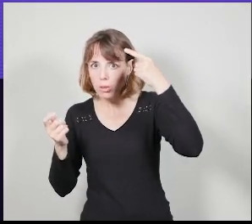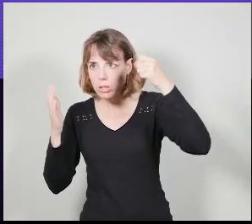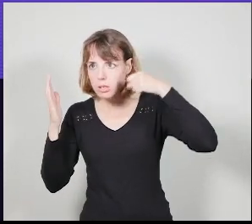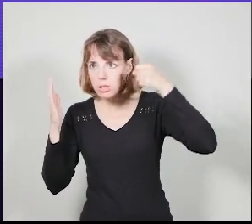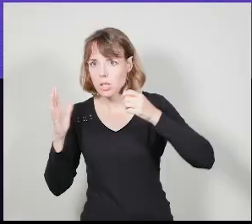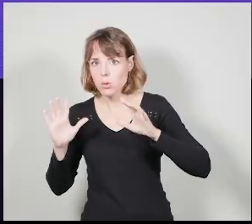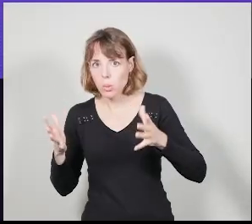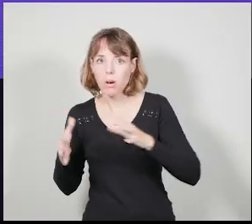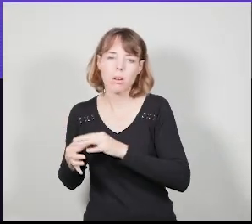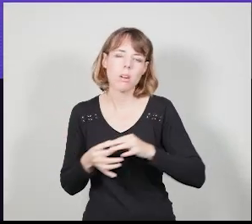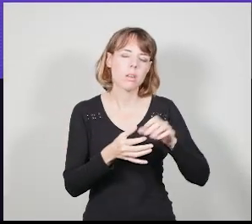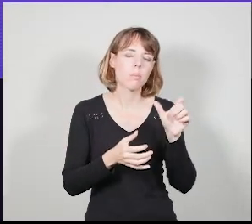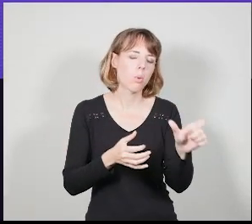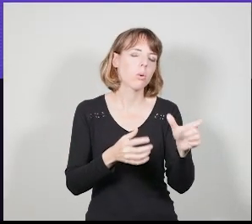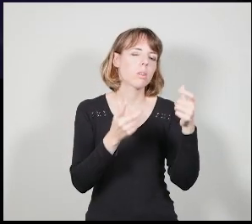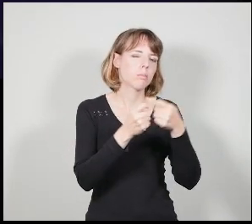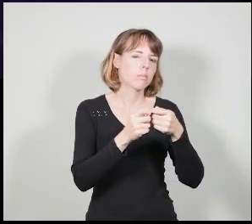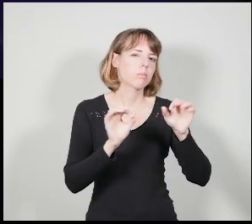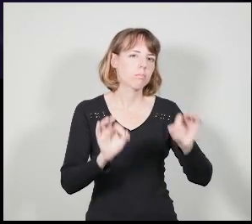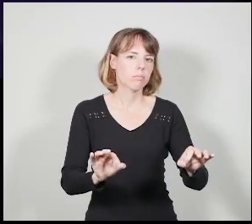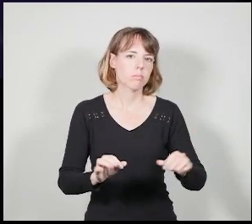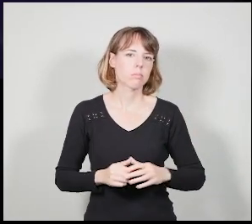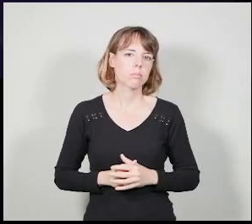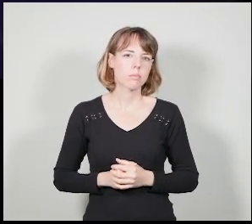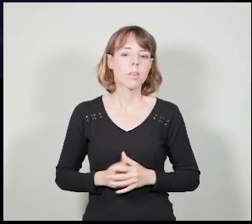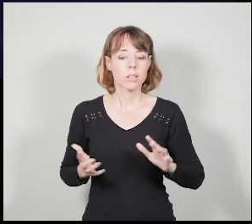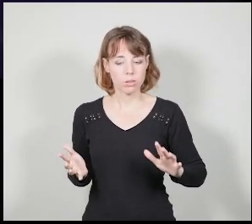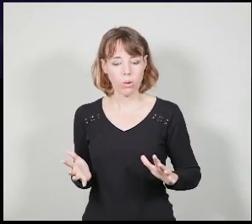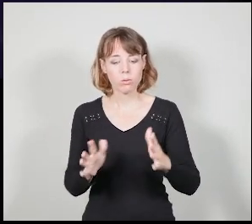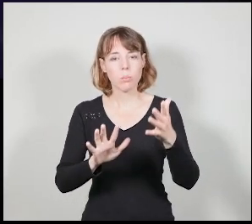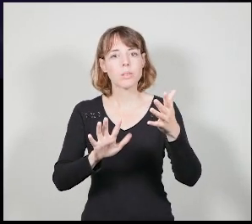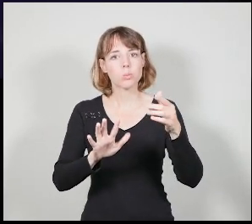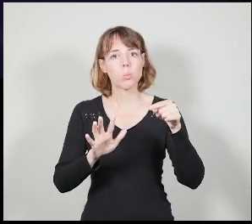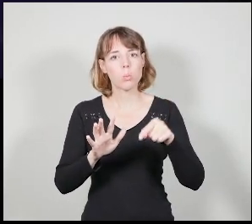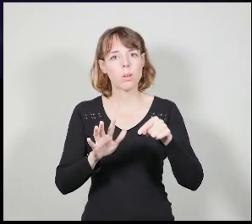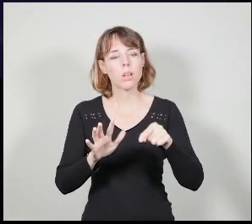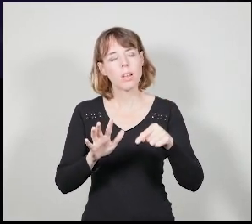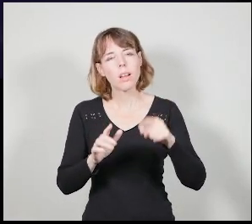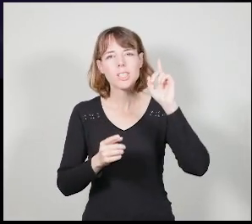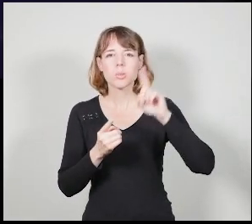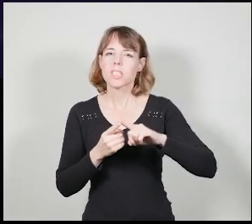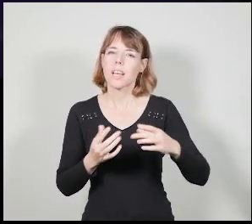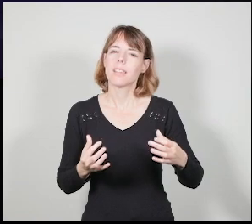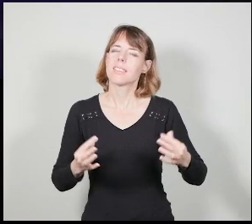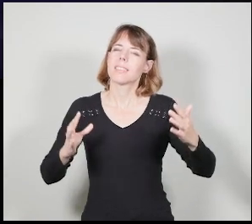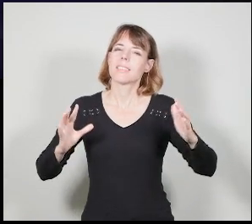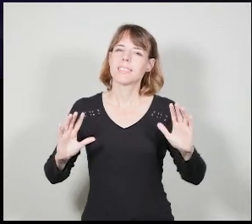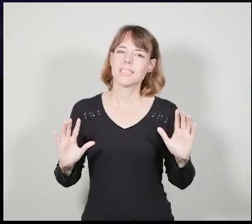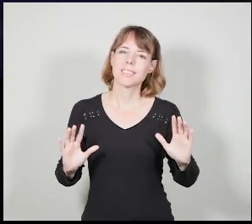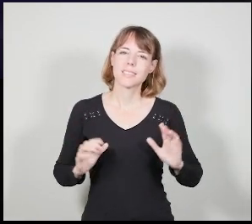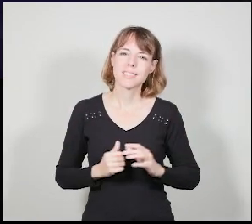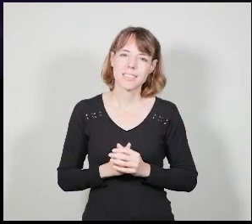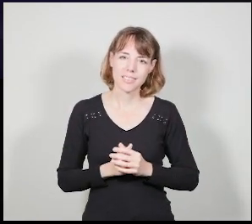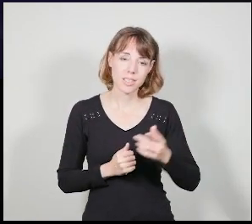important. Et concernant la transformation, c'est aussi un sujet un peu délicat, parce que j'entends bien ce que vous